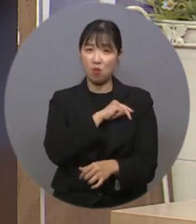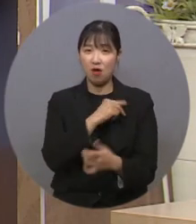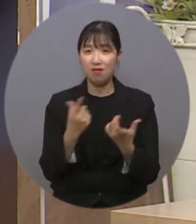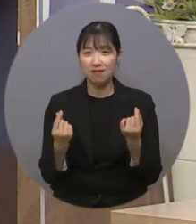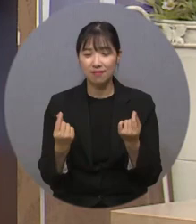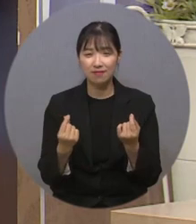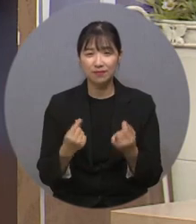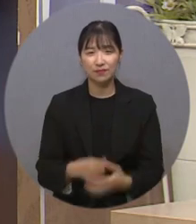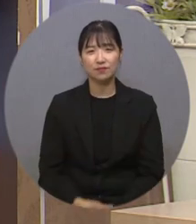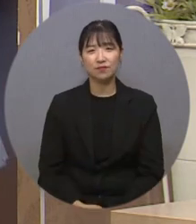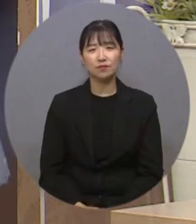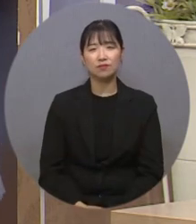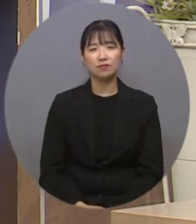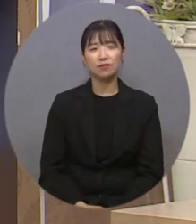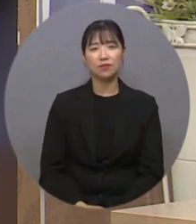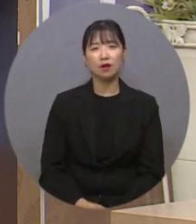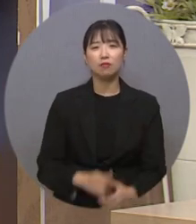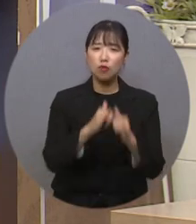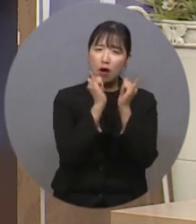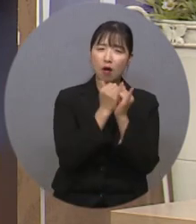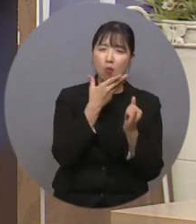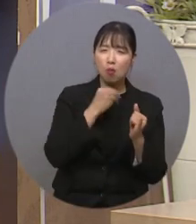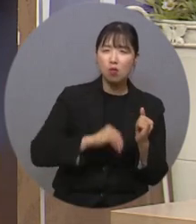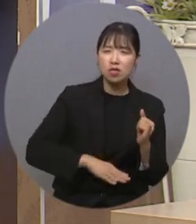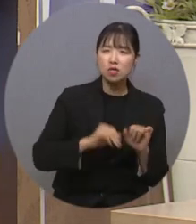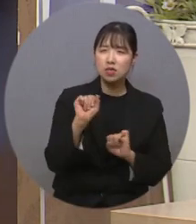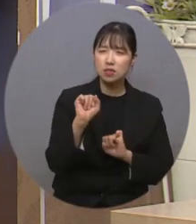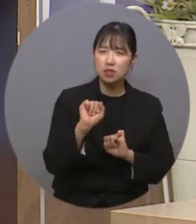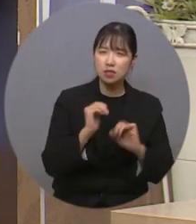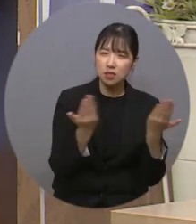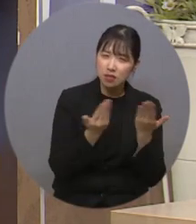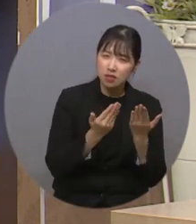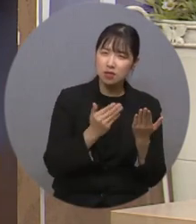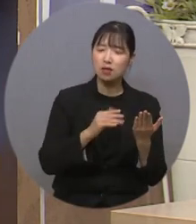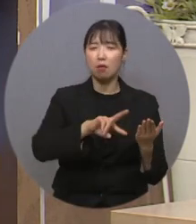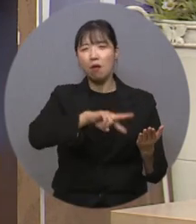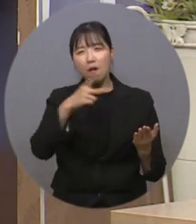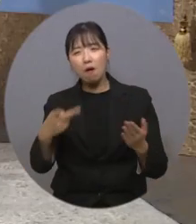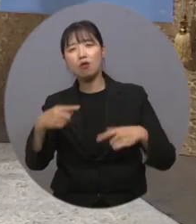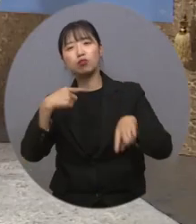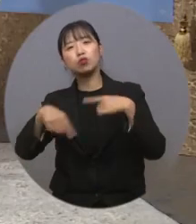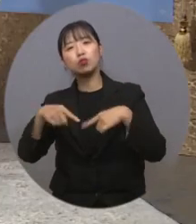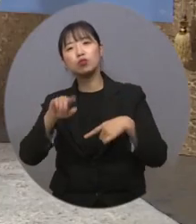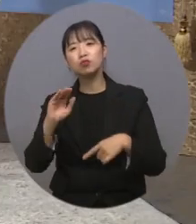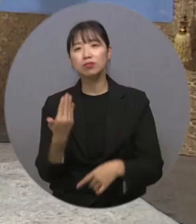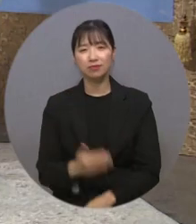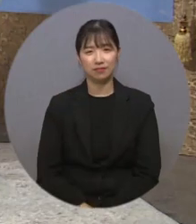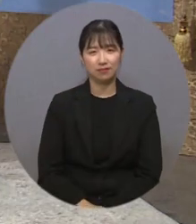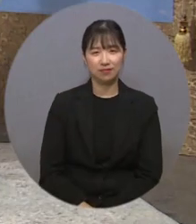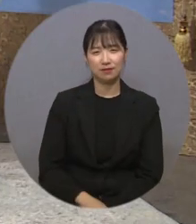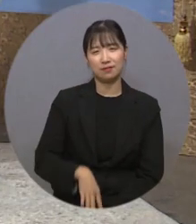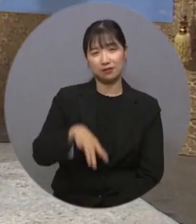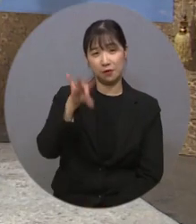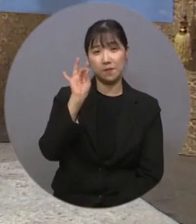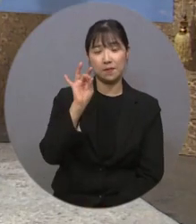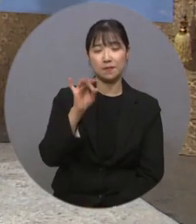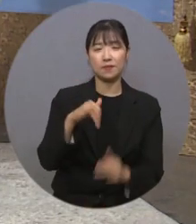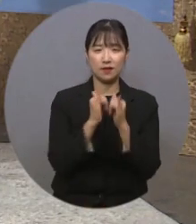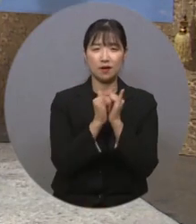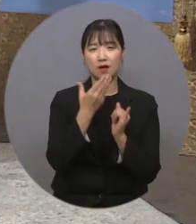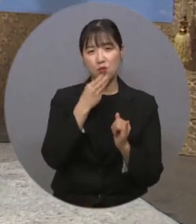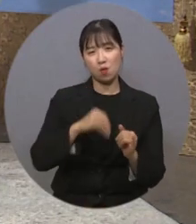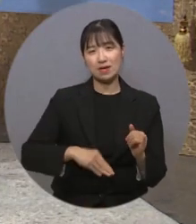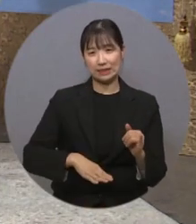계시거든요. 네. 어떻게 사회복지사를 하시다가 정치로 입문을 하게 되셨나요? 네, 처음에 이제